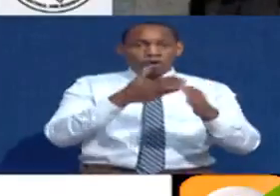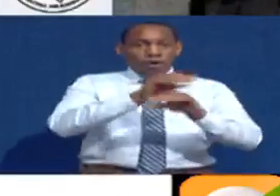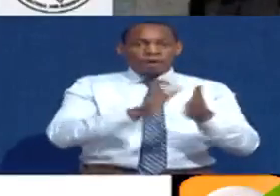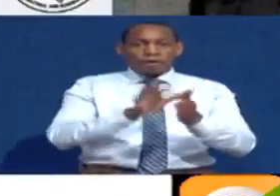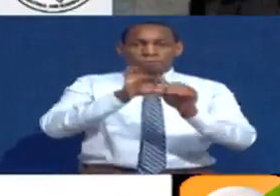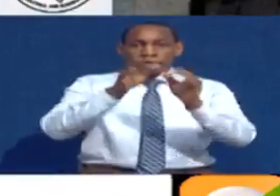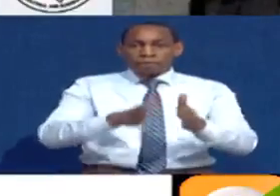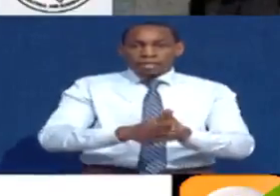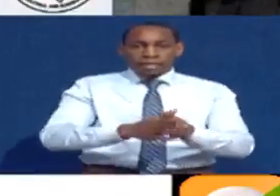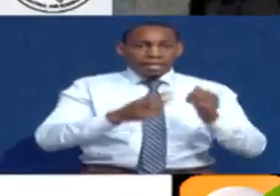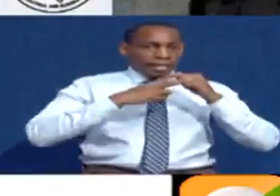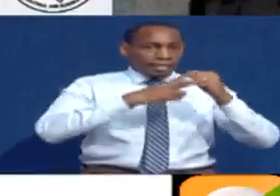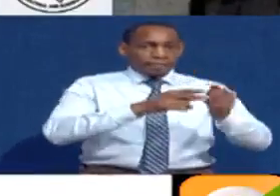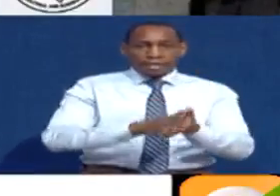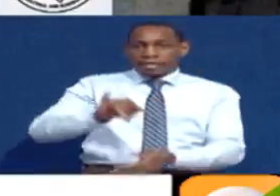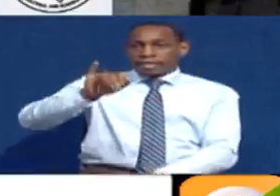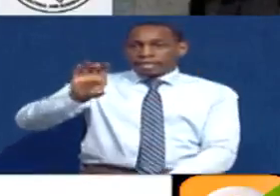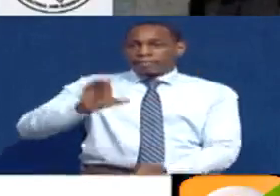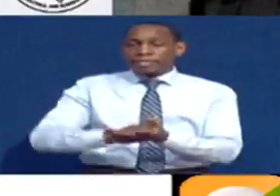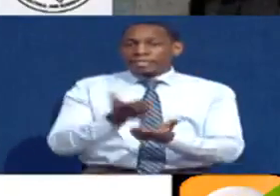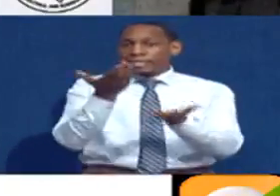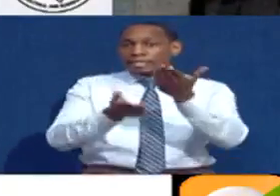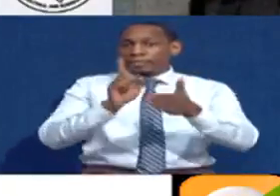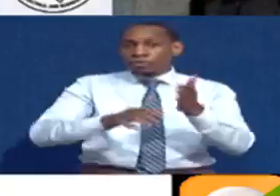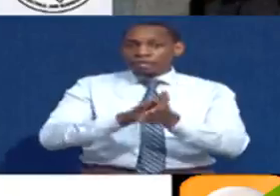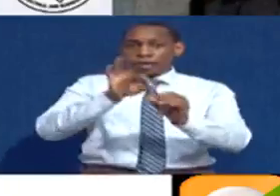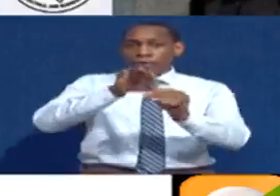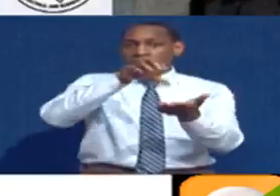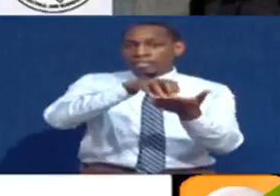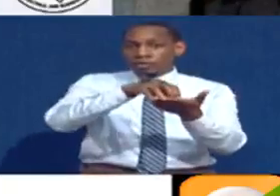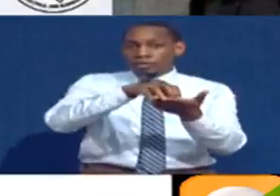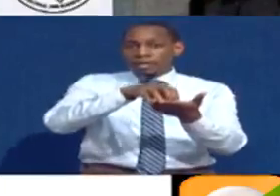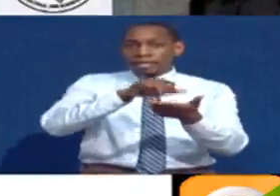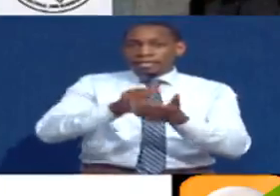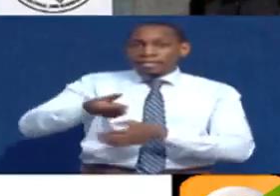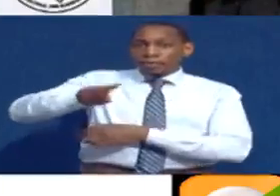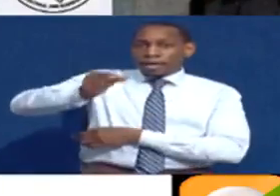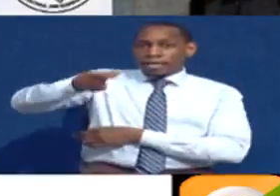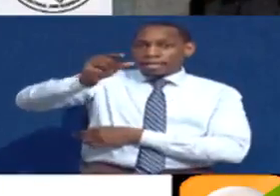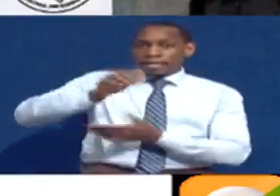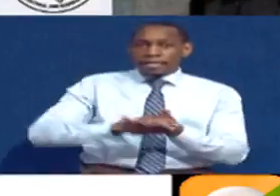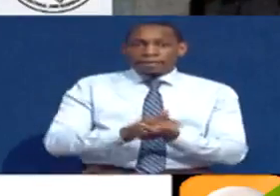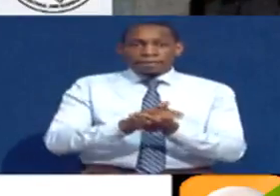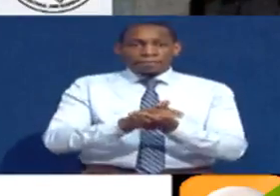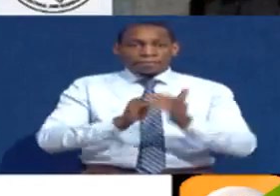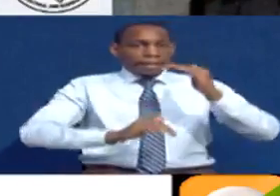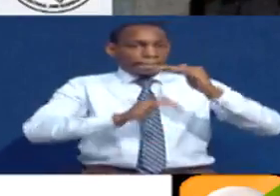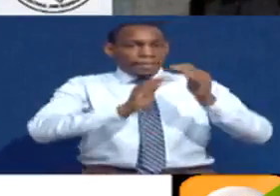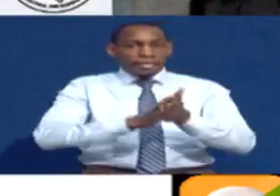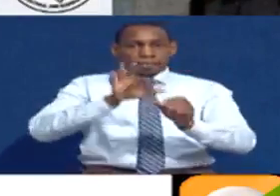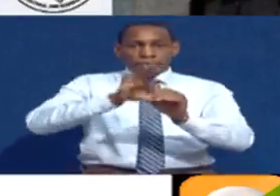zaidi ya wapiga kura 700. IEBC inakadiria kuwa idadi ya vituo vya kupigia kura itaongezeka na kufikia angalau